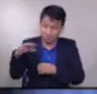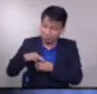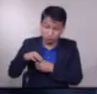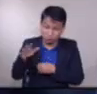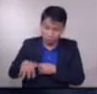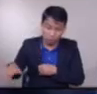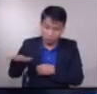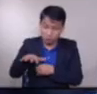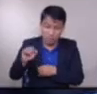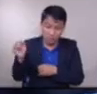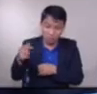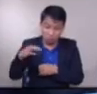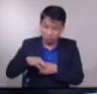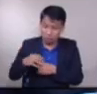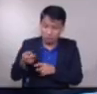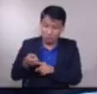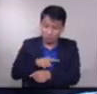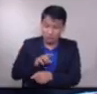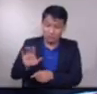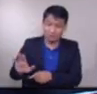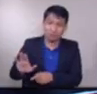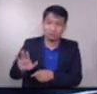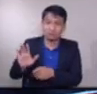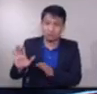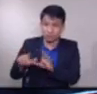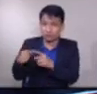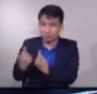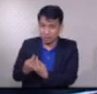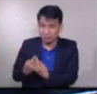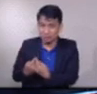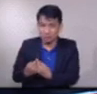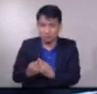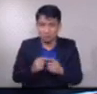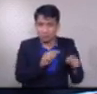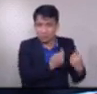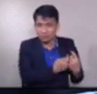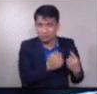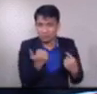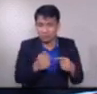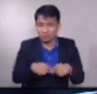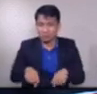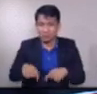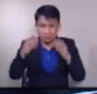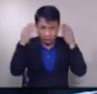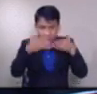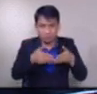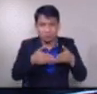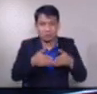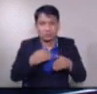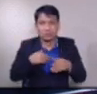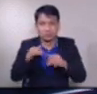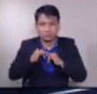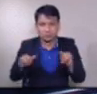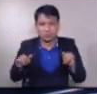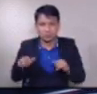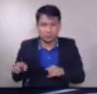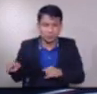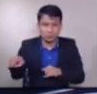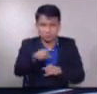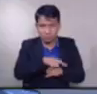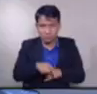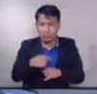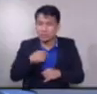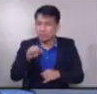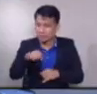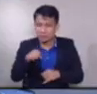hindi mo sinasabi dun sa mga hindi lumad na iboto ka. Ang tina-target mo yung mga kapulad. This is the baseline voting, and then